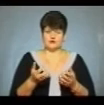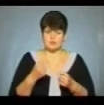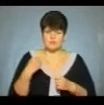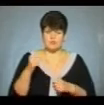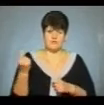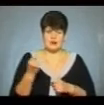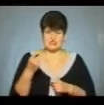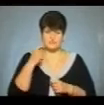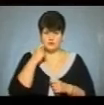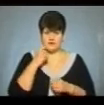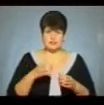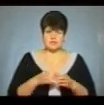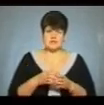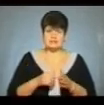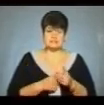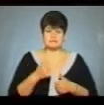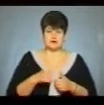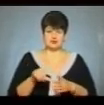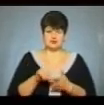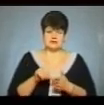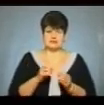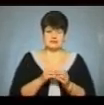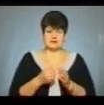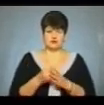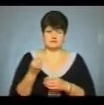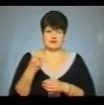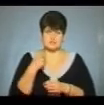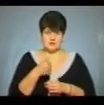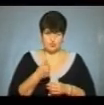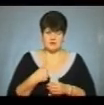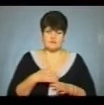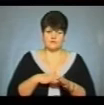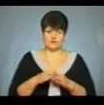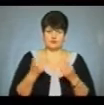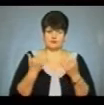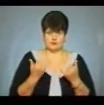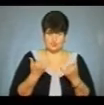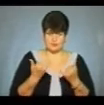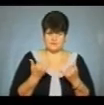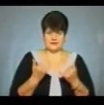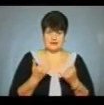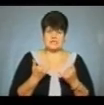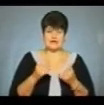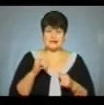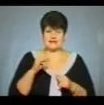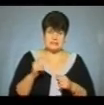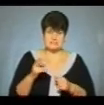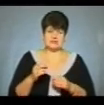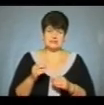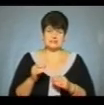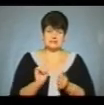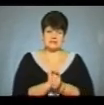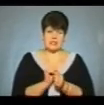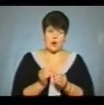віковій категорії, в якій змагаються учасники віком від 10 до 12 років. Я виконував сьогодні із сиром пироги. Мені було